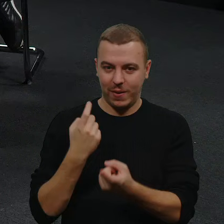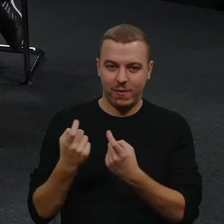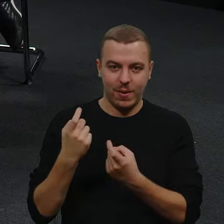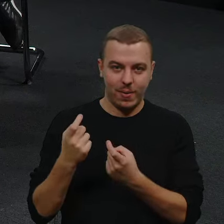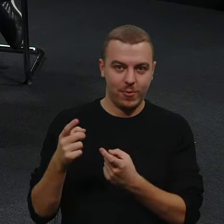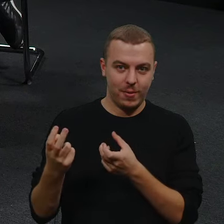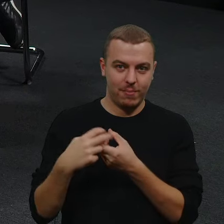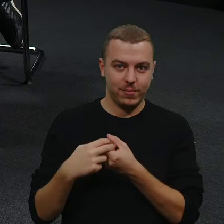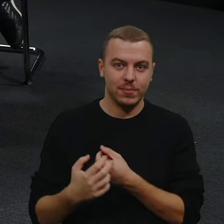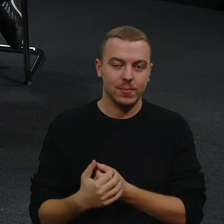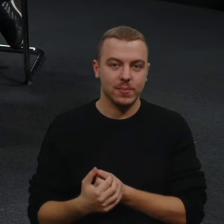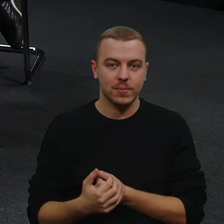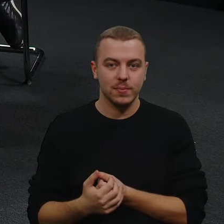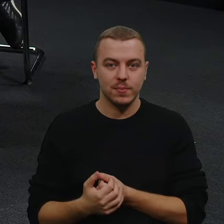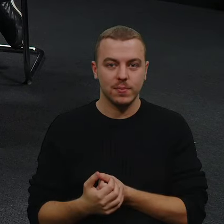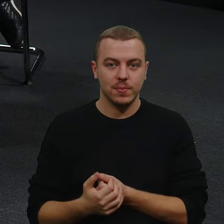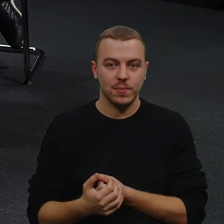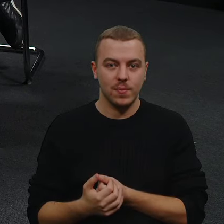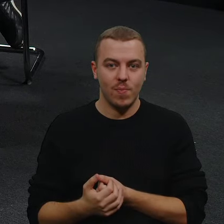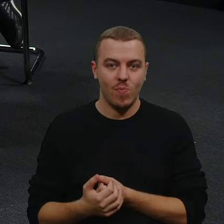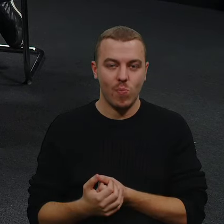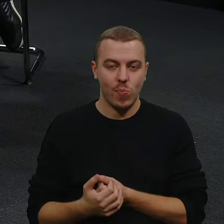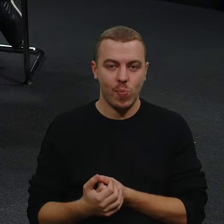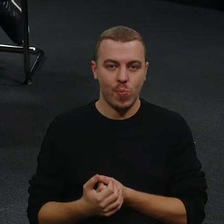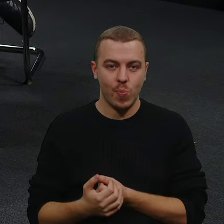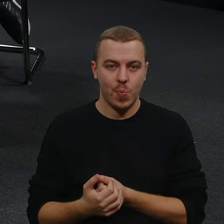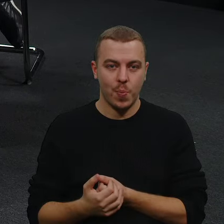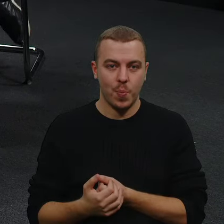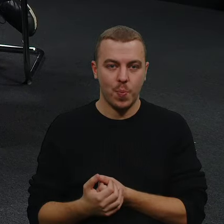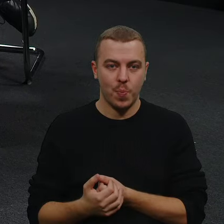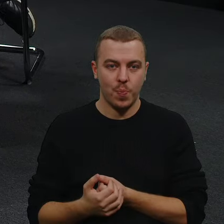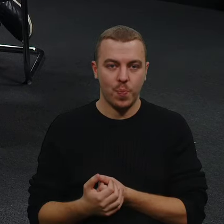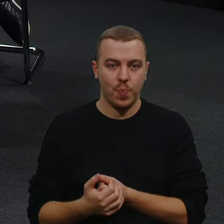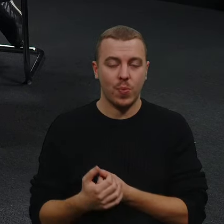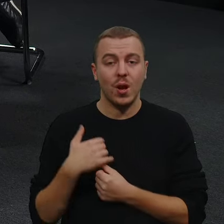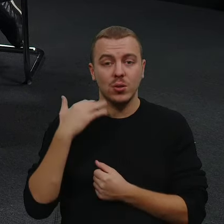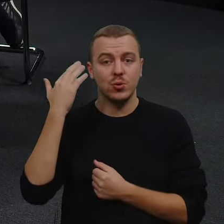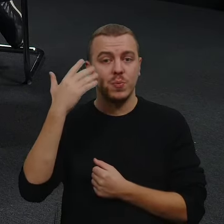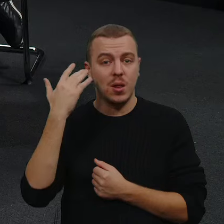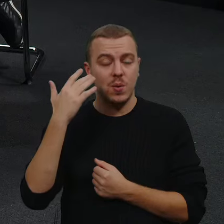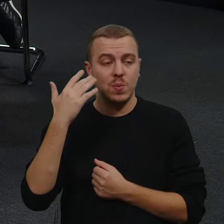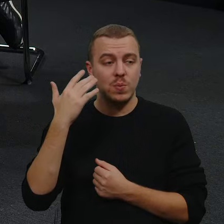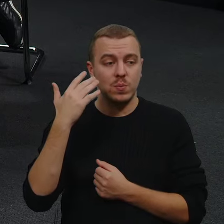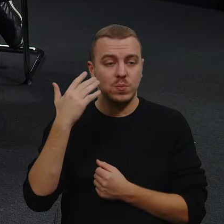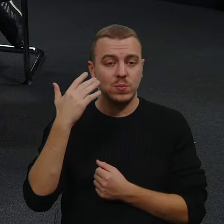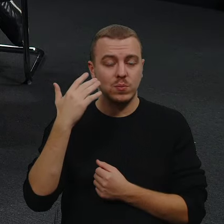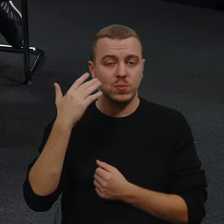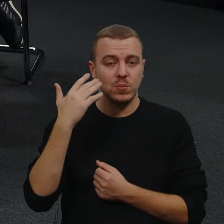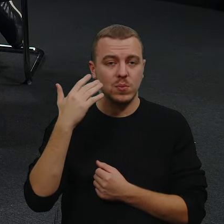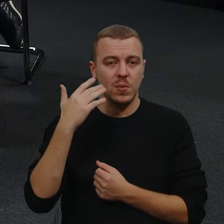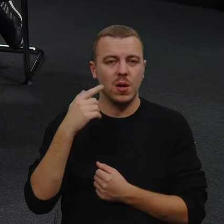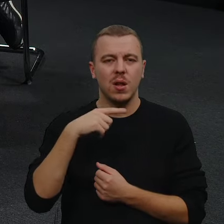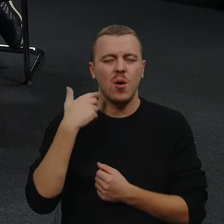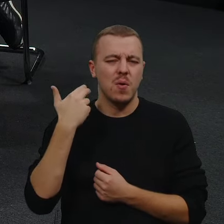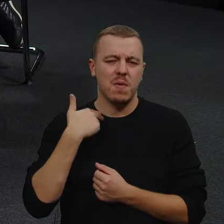rinkimų akcijos atstovus Seime į būsimą koaliciją? Aš manau, kad... Didelio vargo